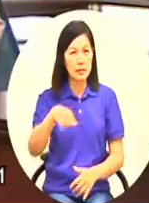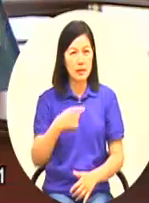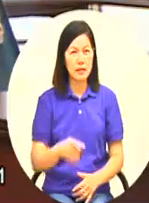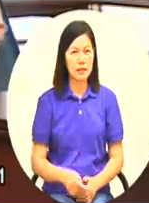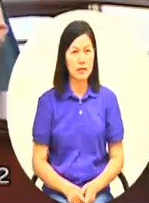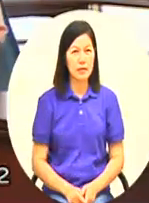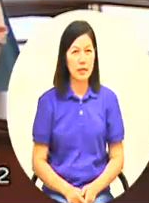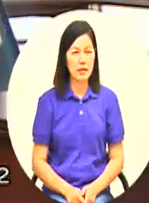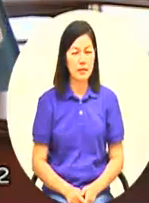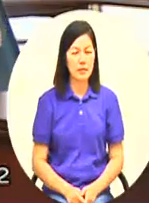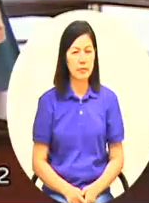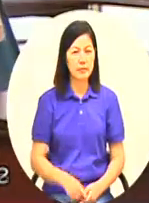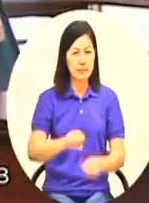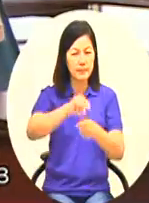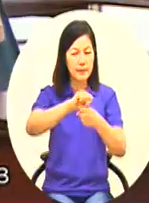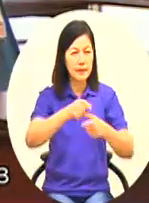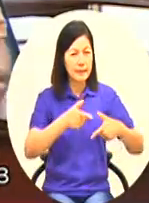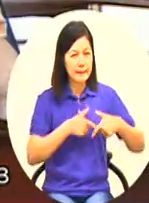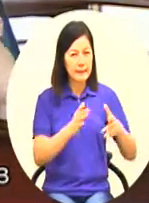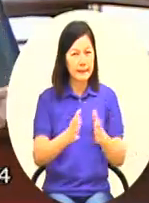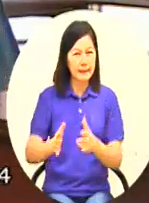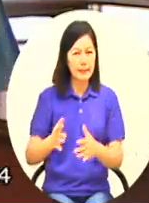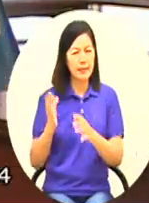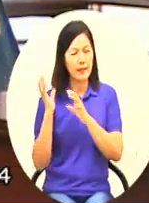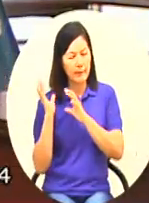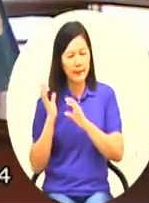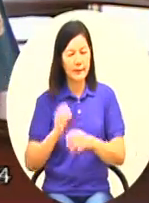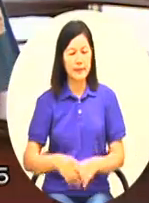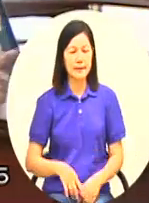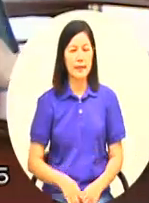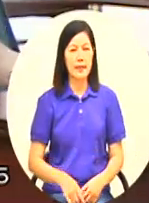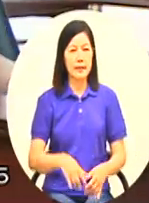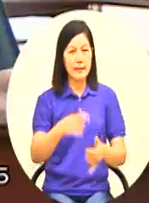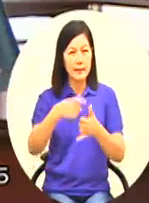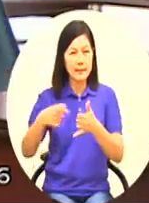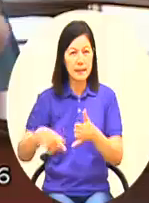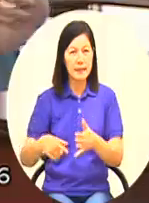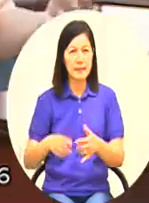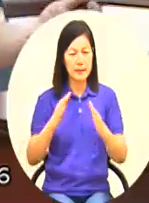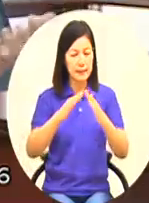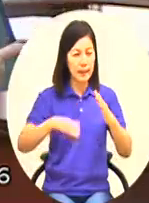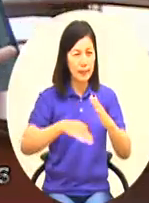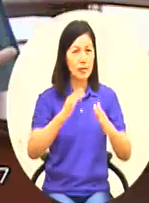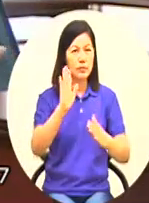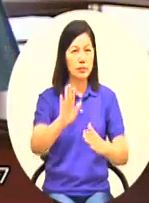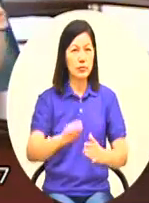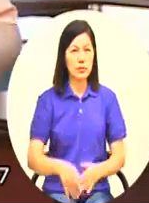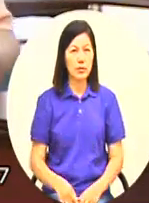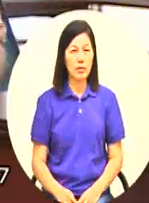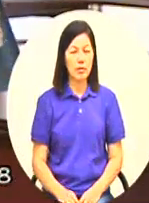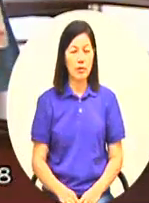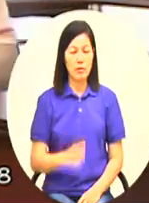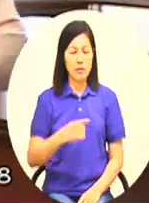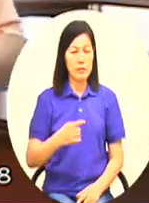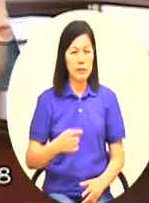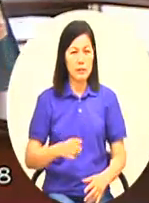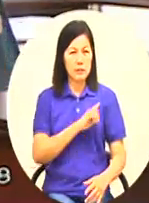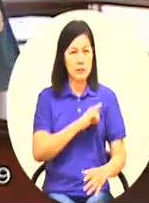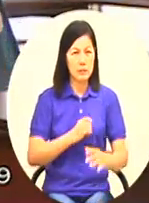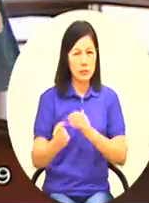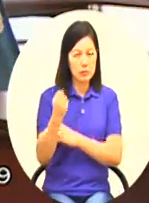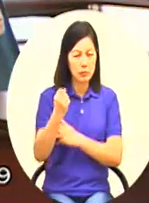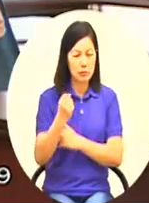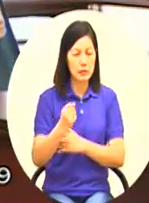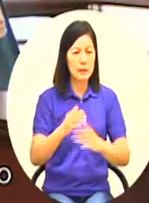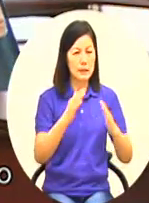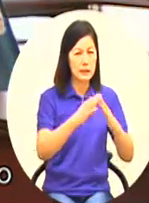他心理的负担呐，每讲一个家庭嘛，你讲个歹听，你伫后生咧拼，对不对？咱讲实在，因厝人嘛是咧烦